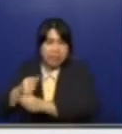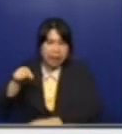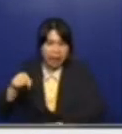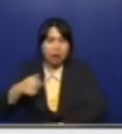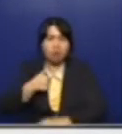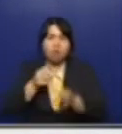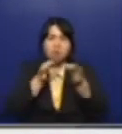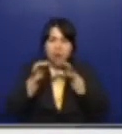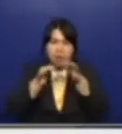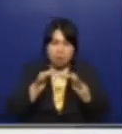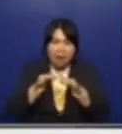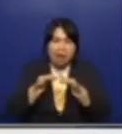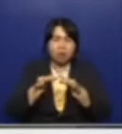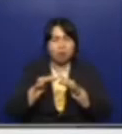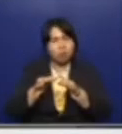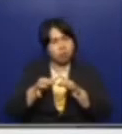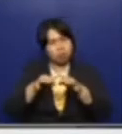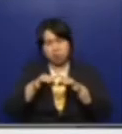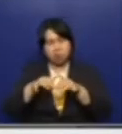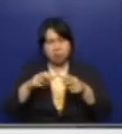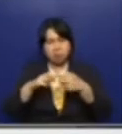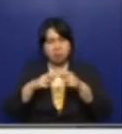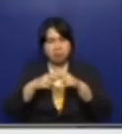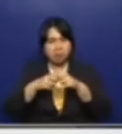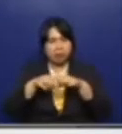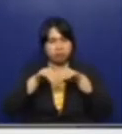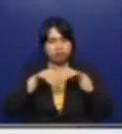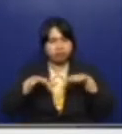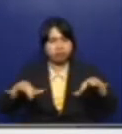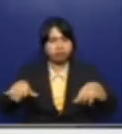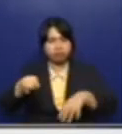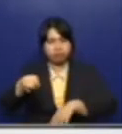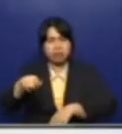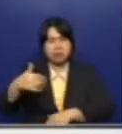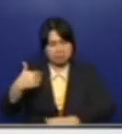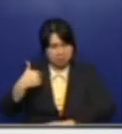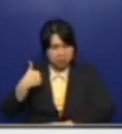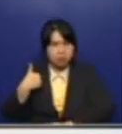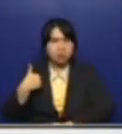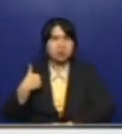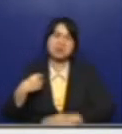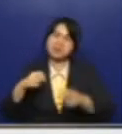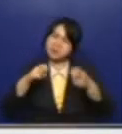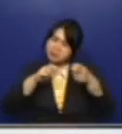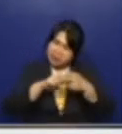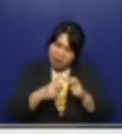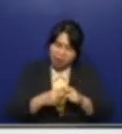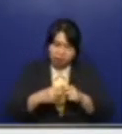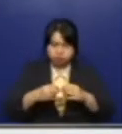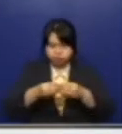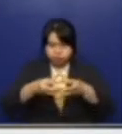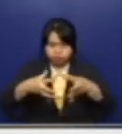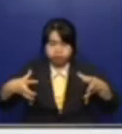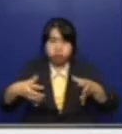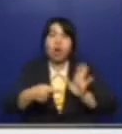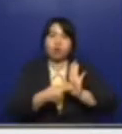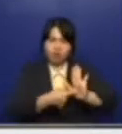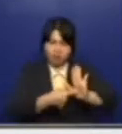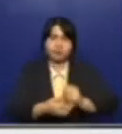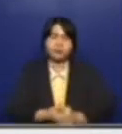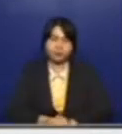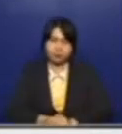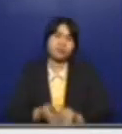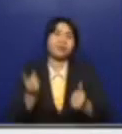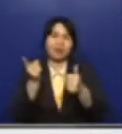ามันลามปามลายลามปามไปเรื่อยๆก็คือตัวอย่างเช่น